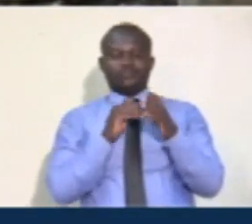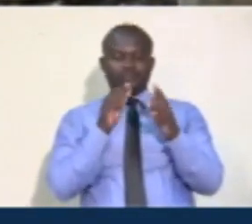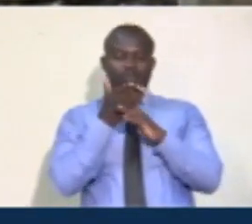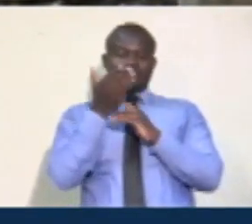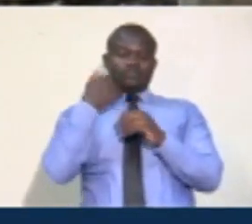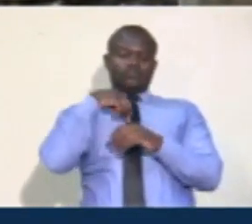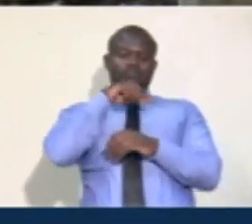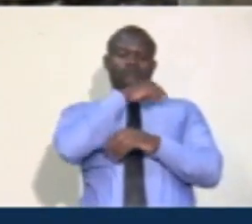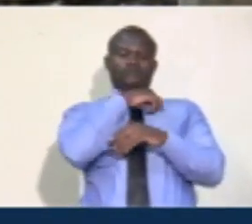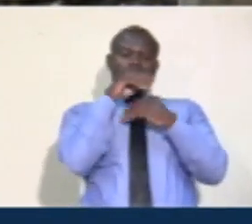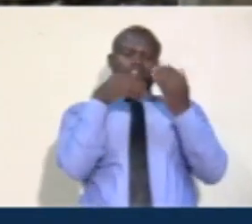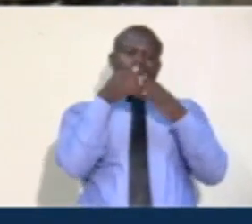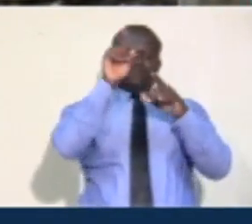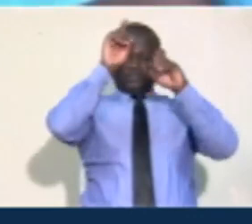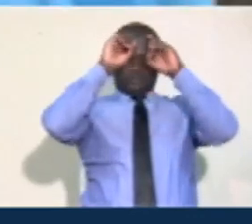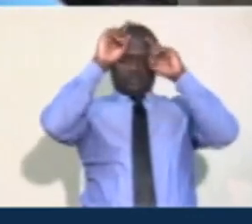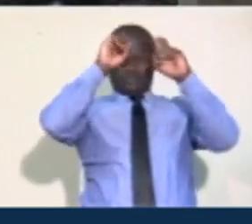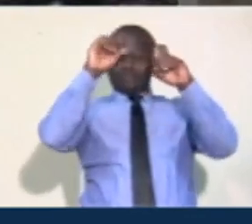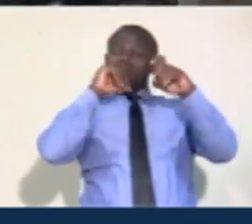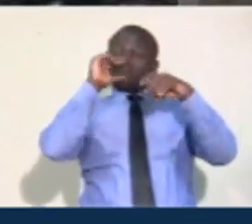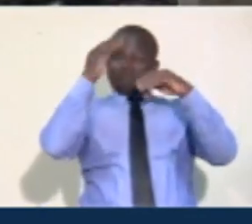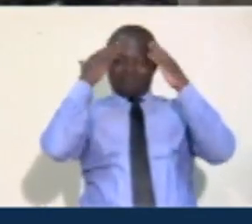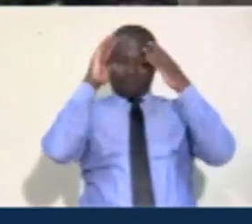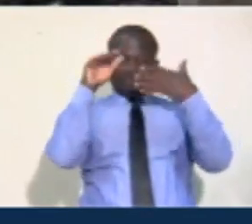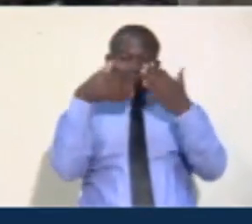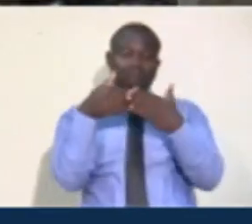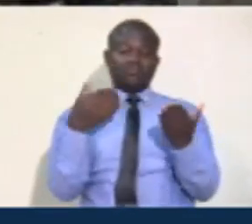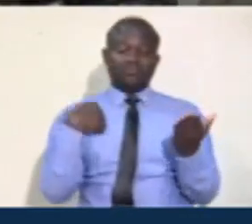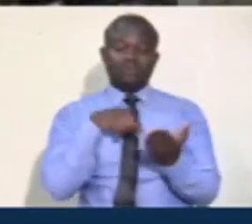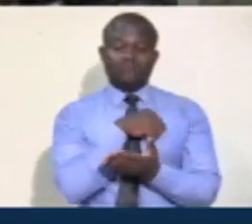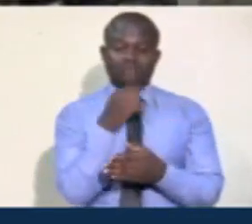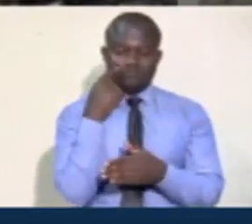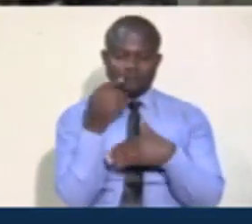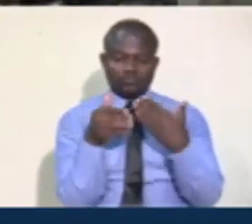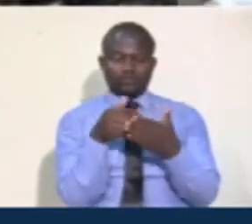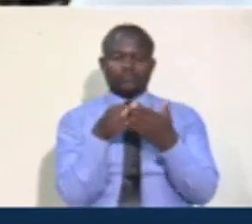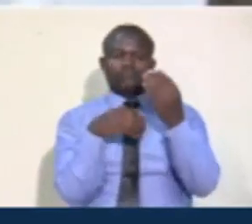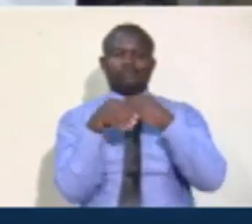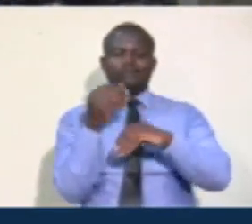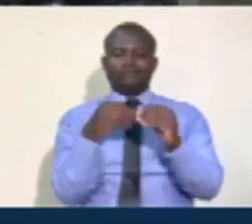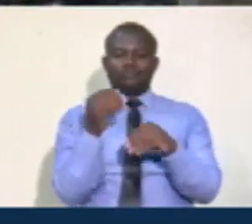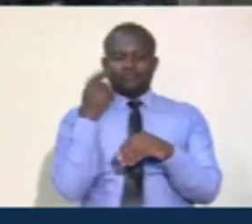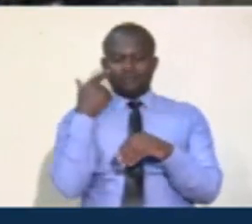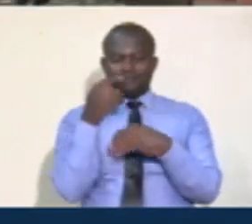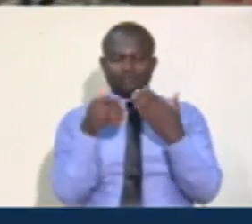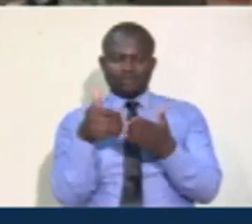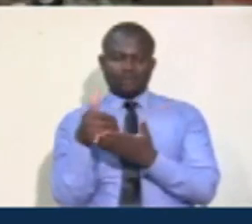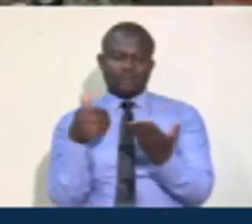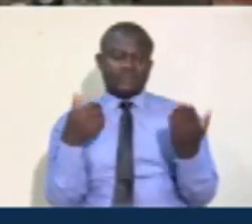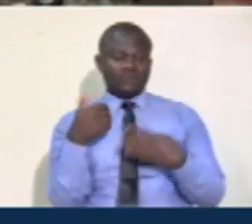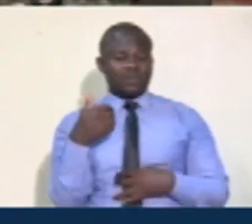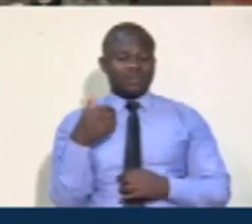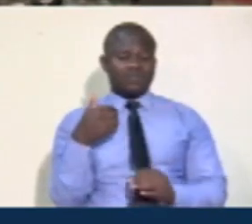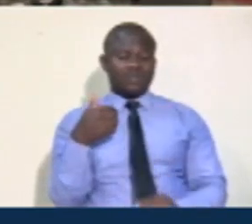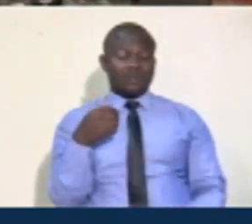iwacu noneho tukibaza se ni imisoro myinshi n'abacuruzi babicuruza bibisamba baba bashaka kwiba abaturage bamwe